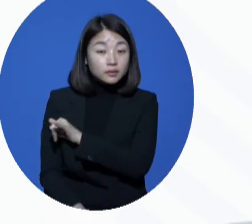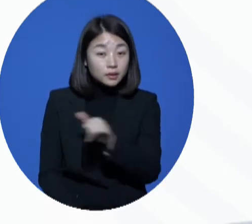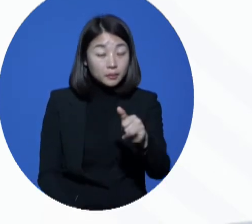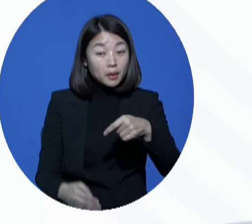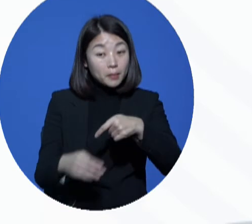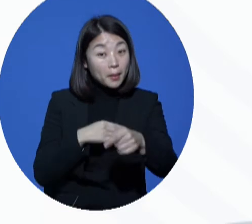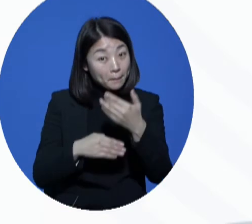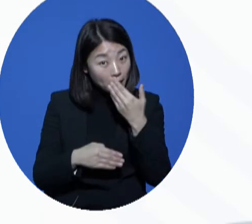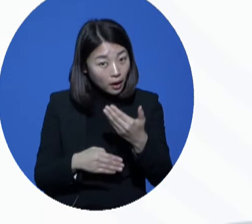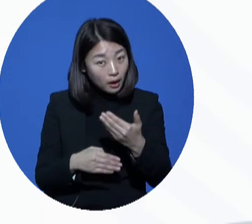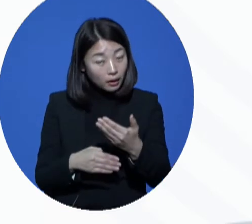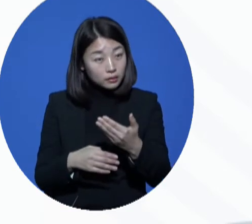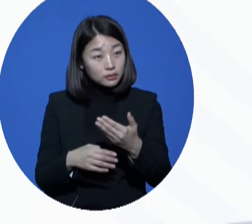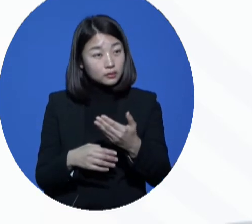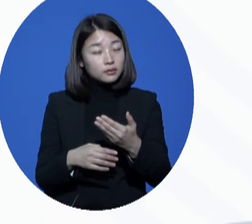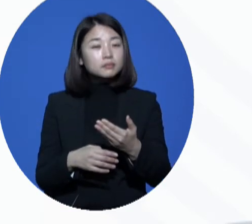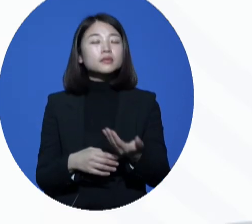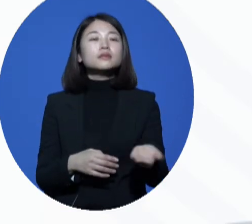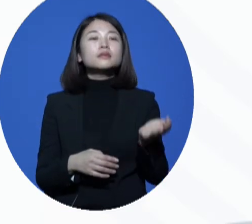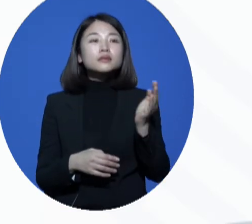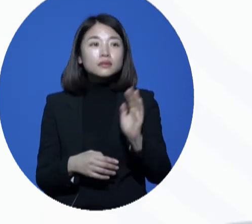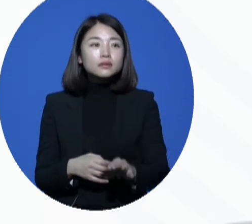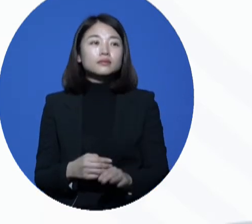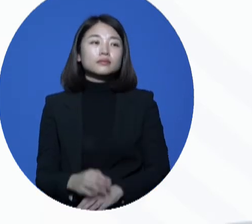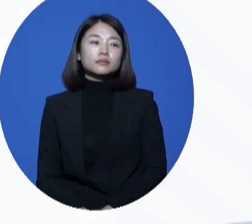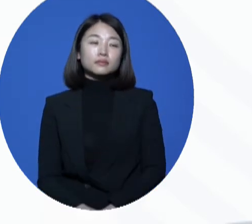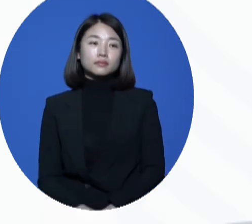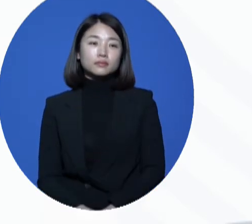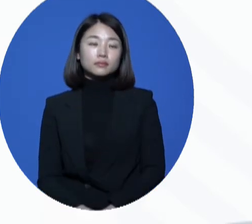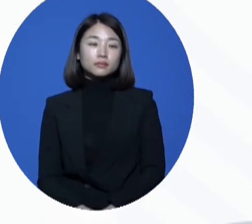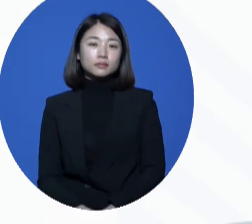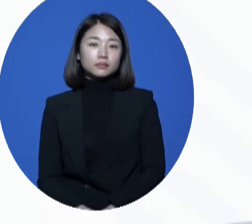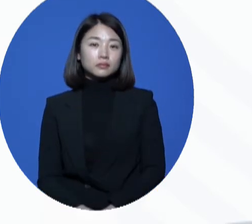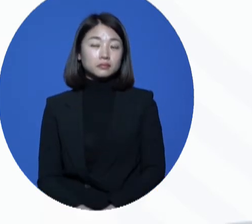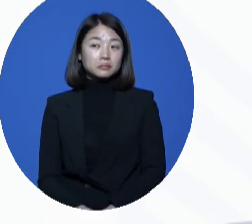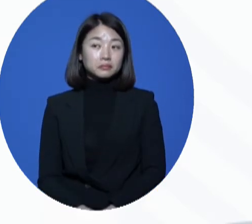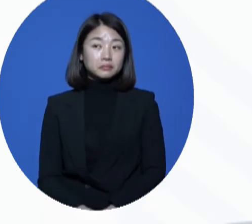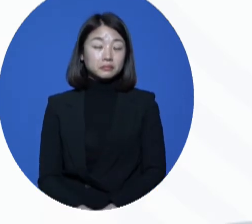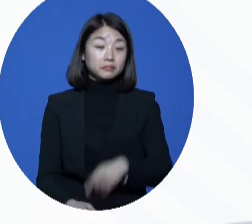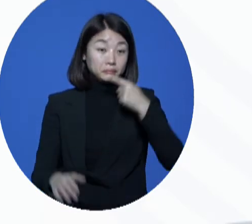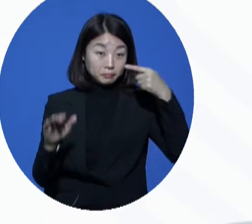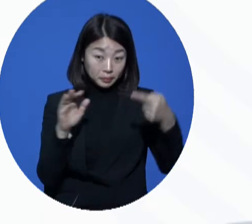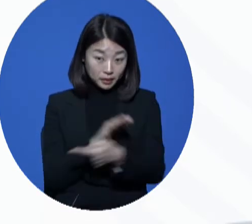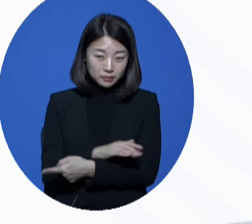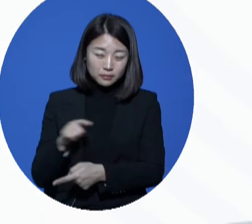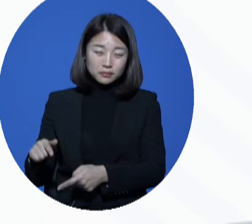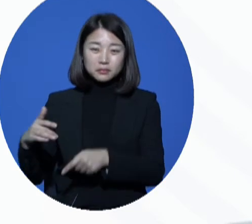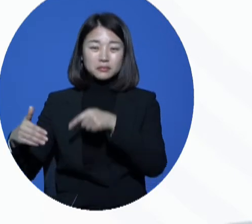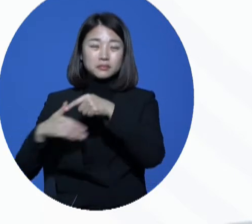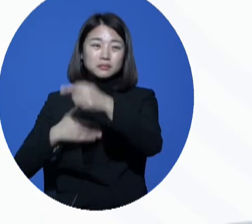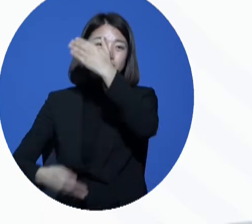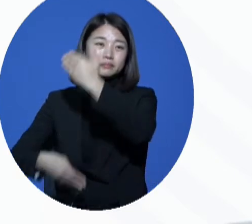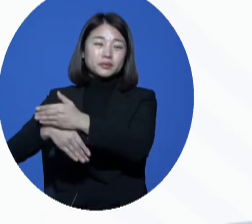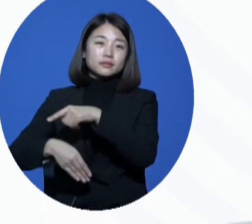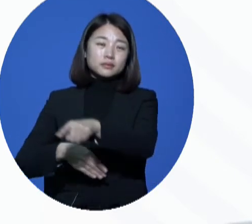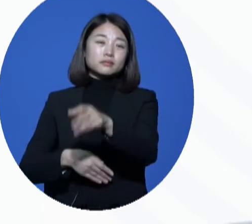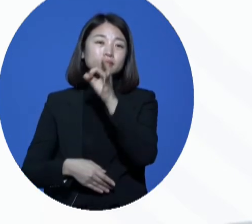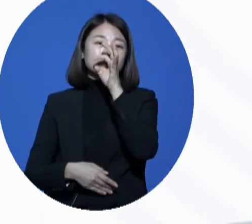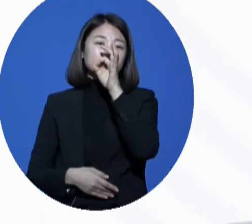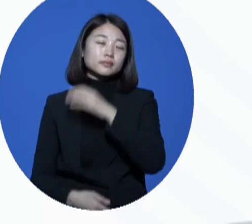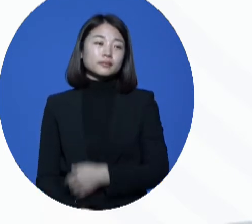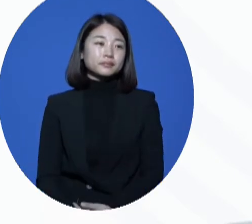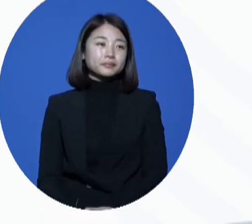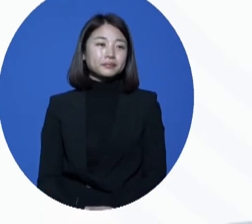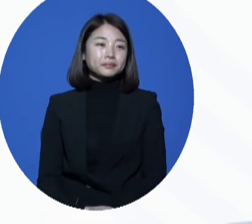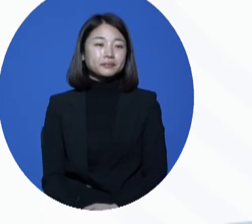있지만 사실 이 지침은 사회복지시설로 전달되면 거의 무조건이죠. 아주 위급한 상황이 아닌